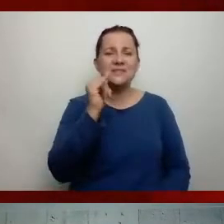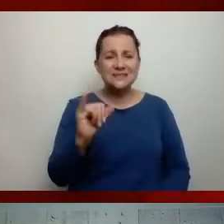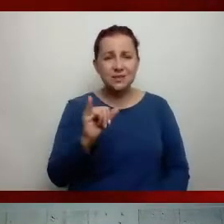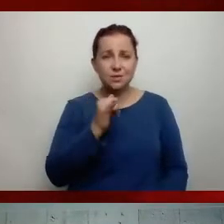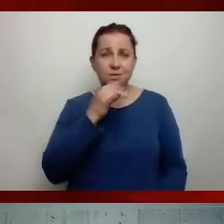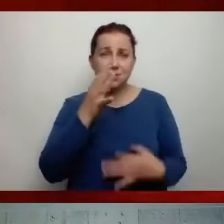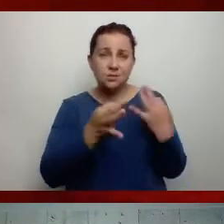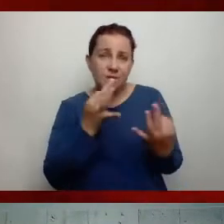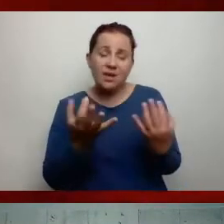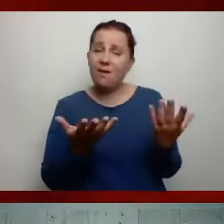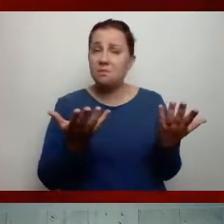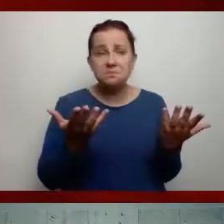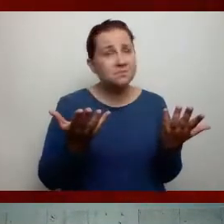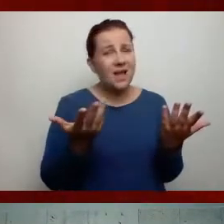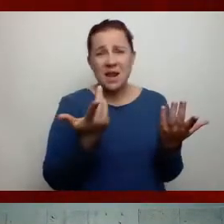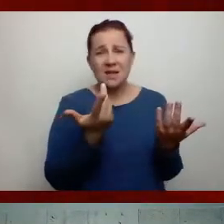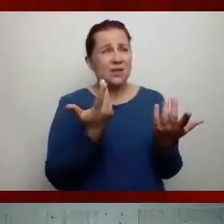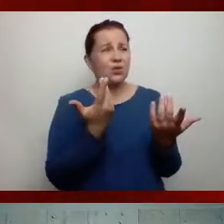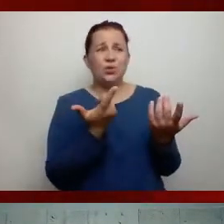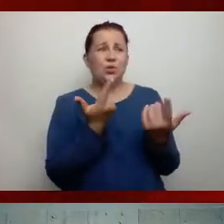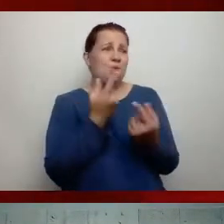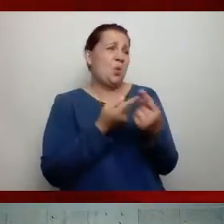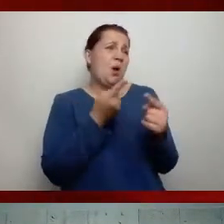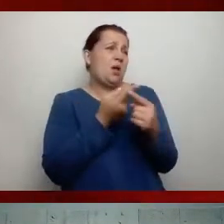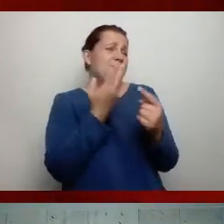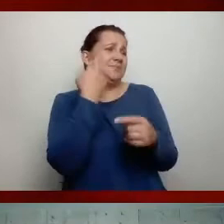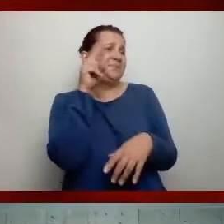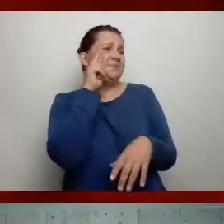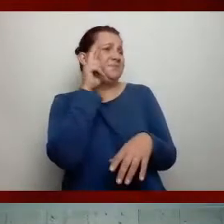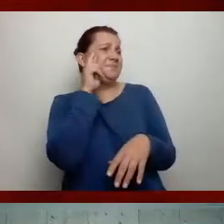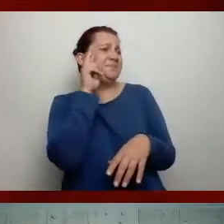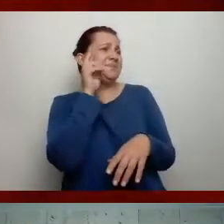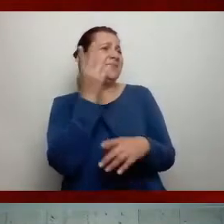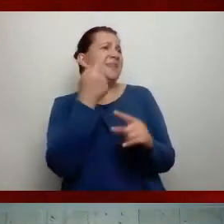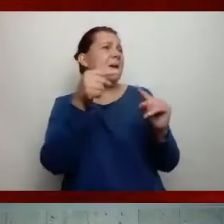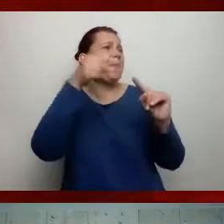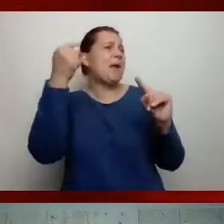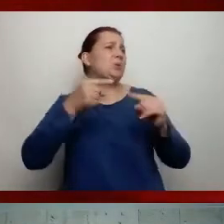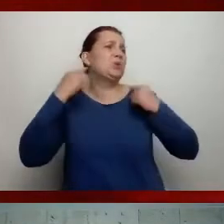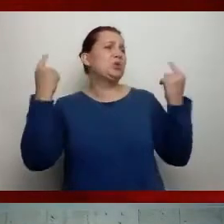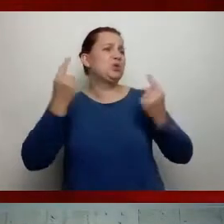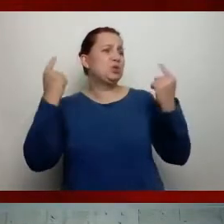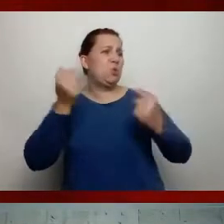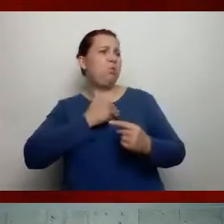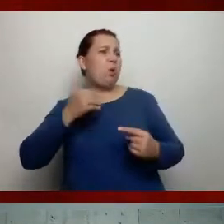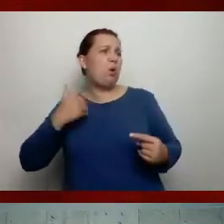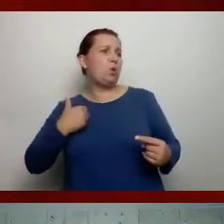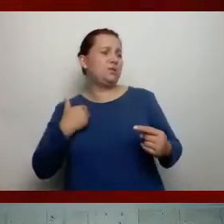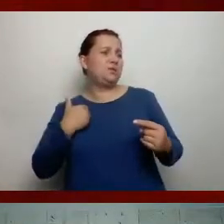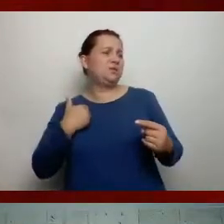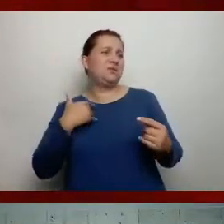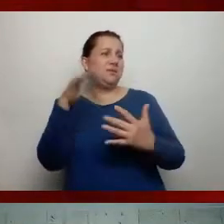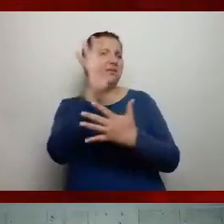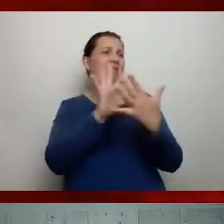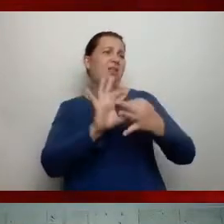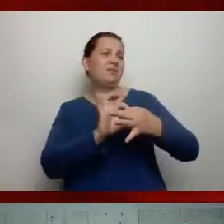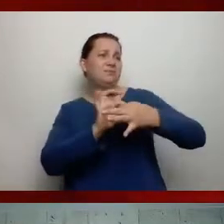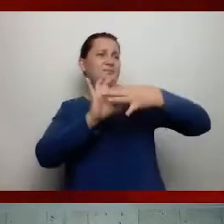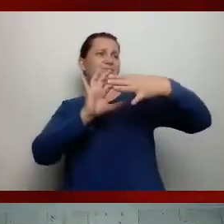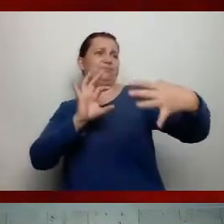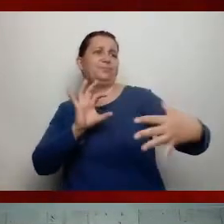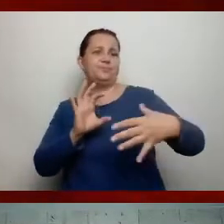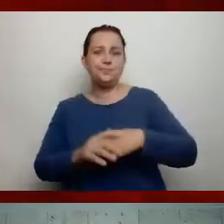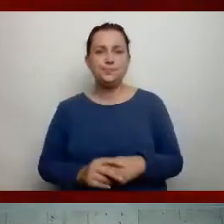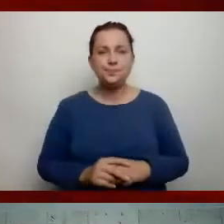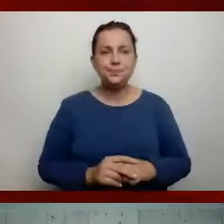wychodzi taki trochę niezrozumiały, oderwany od pewnych realiów tekst. Ja nie wiem do końca jak